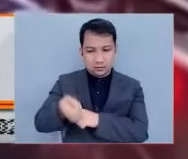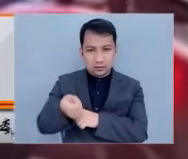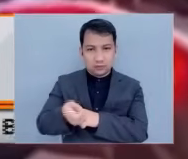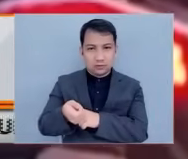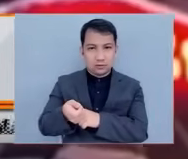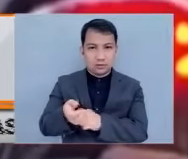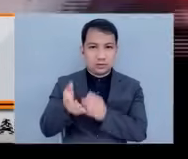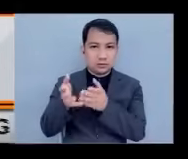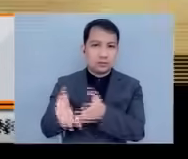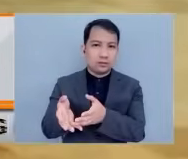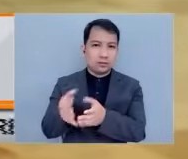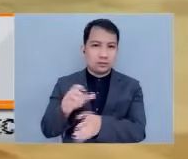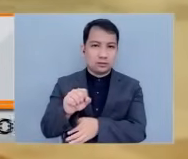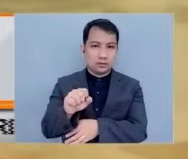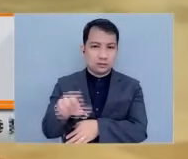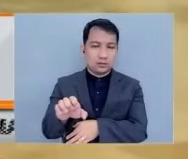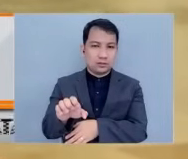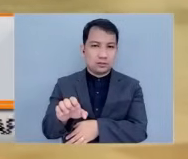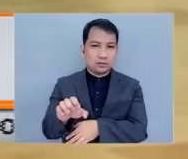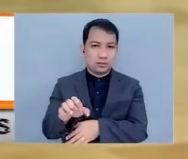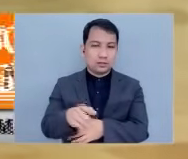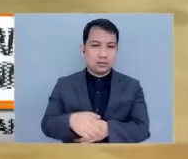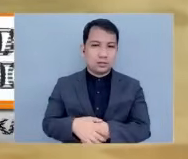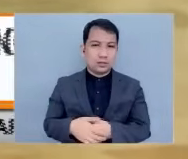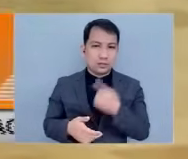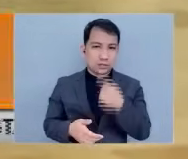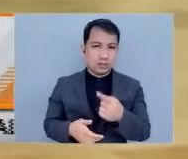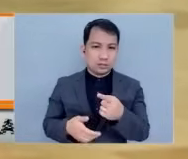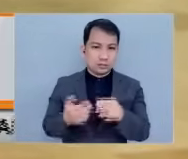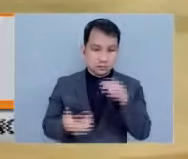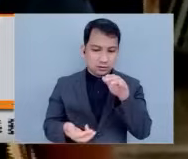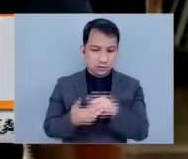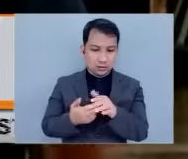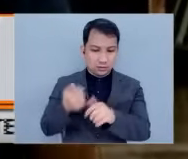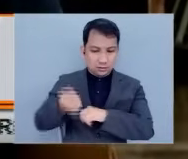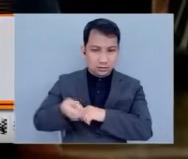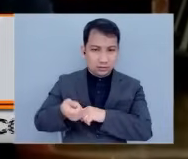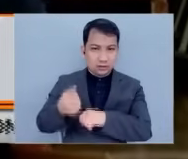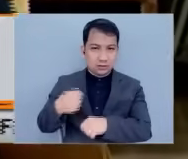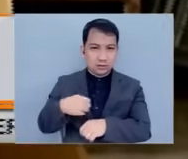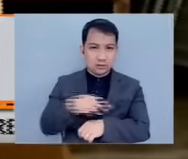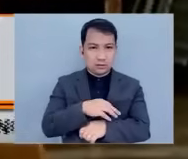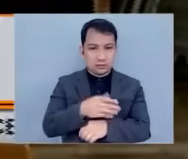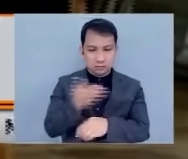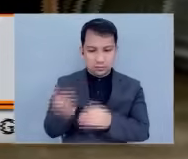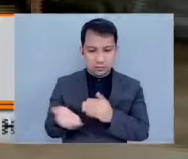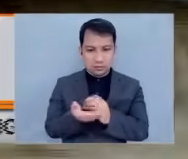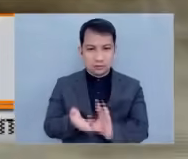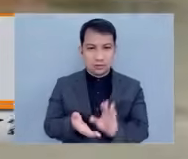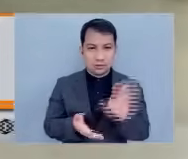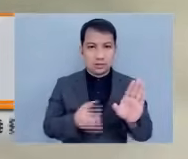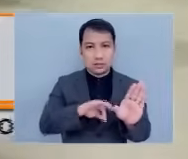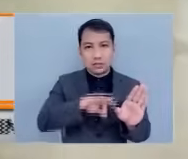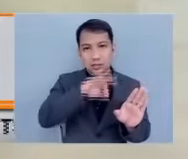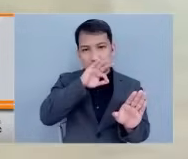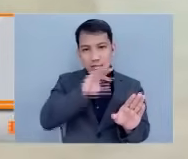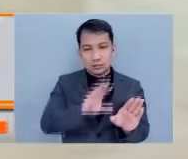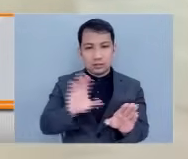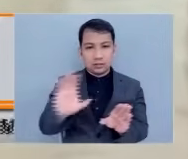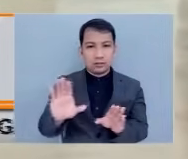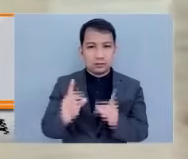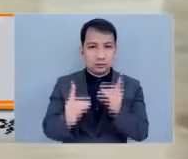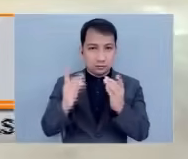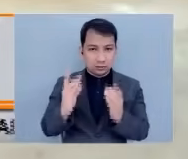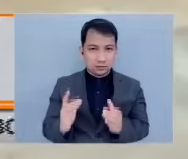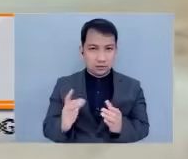kanyang kaso. Balak ng retiradong judge at kanyang staff na sampahan ng frustrated murder ang driver ng